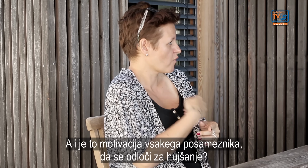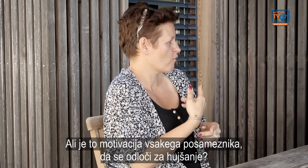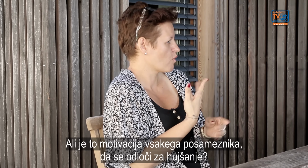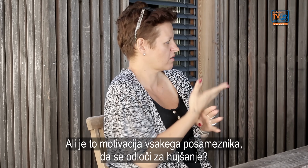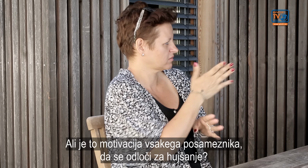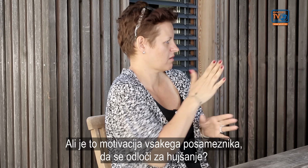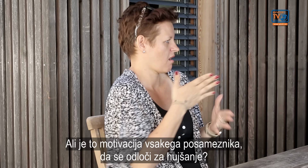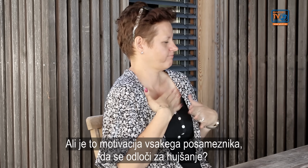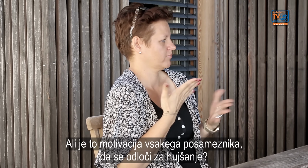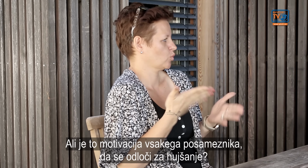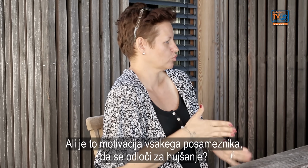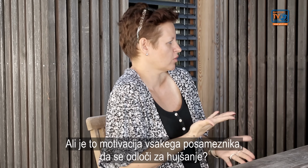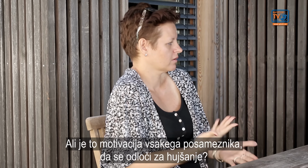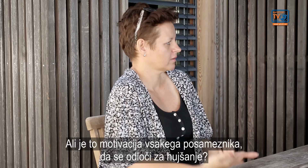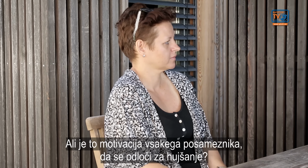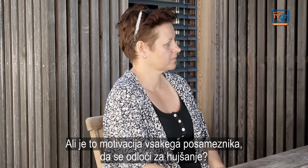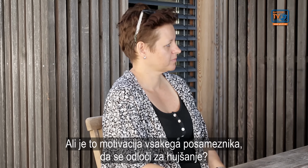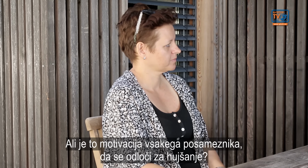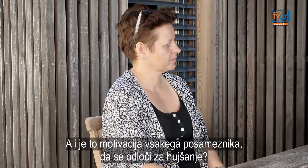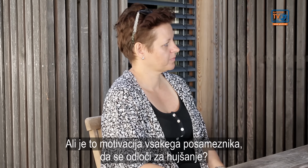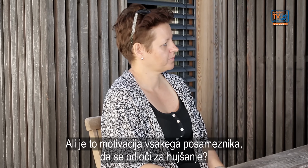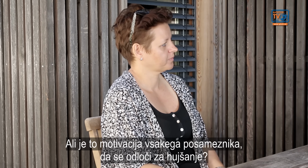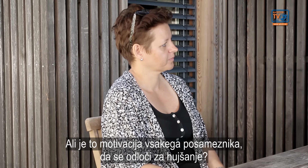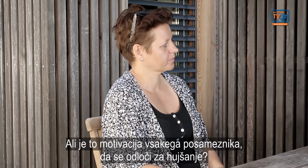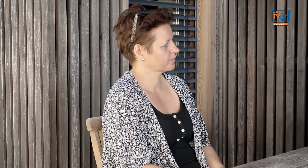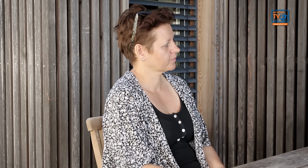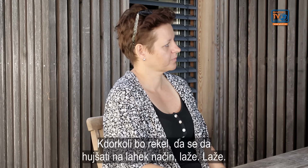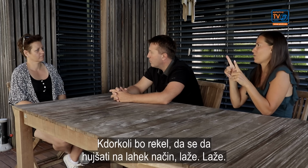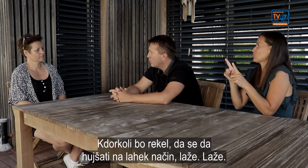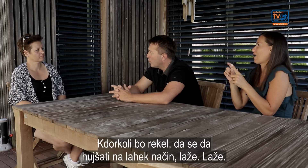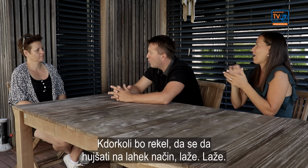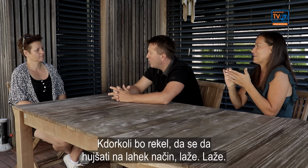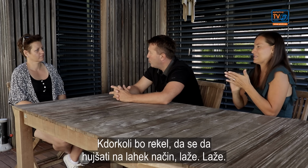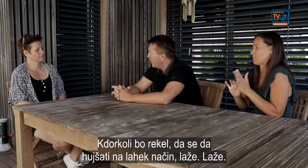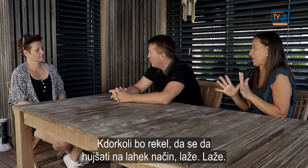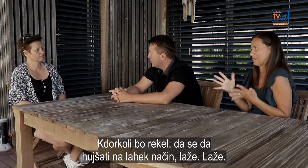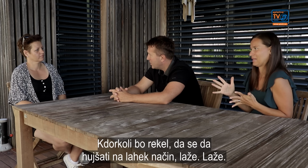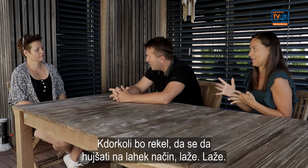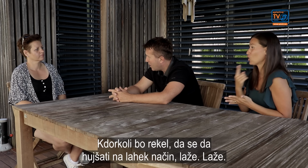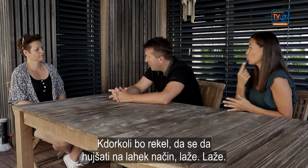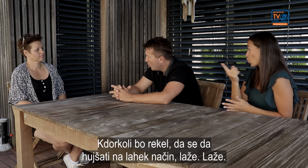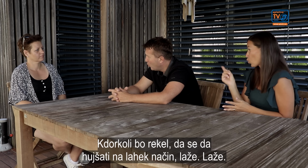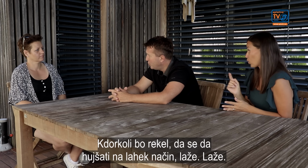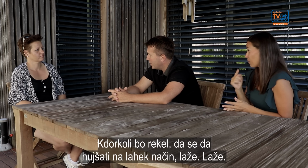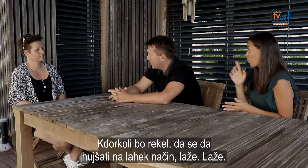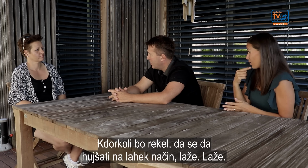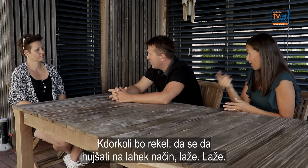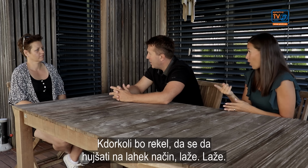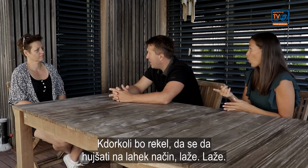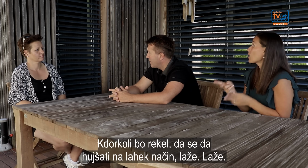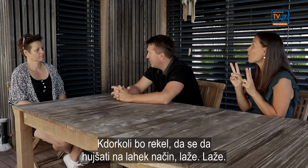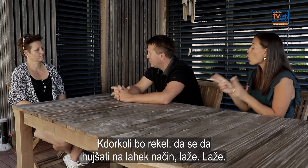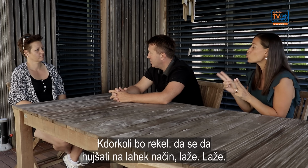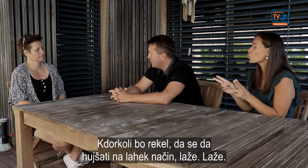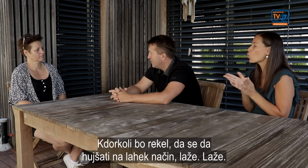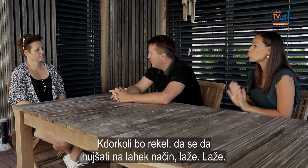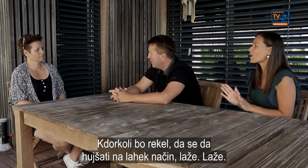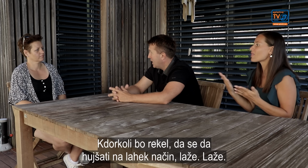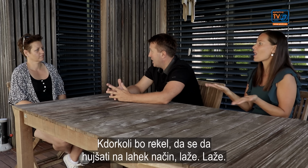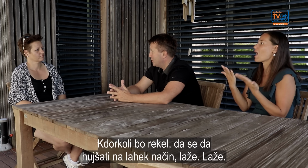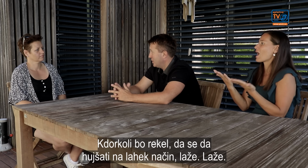Ali je to pač motivacija vsakega posameznika, da se odloči za hujšanje? Kdorkoli bo rekel, da se da hujšati na lahek